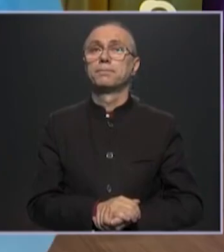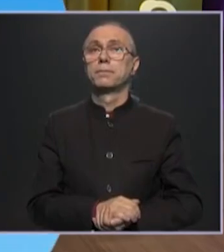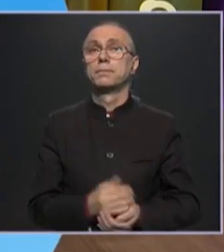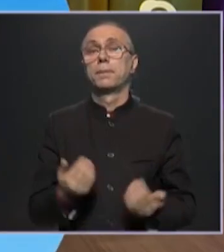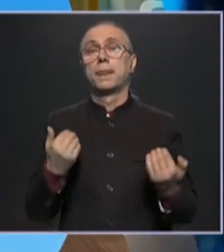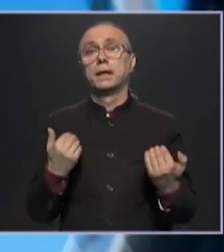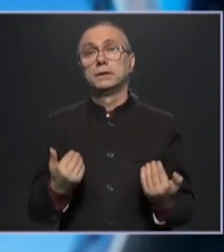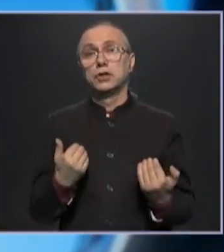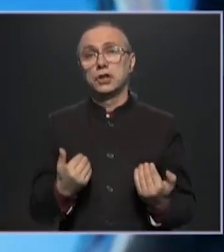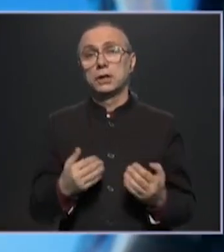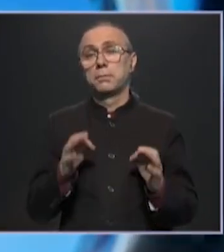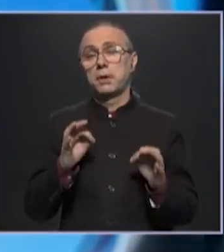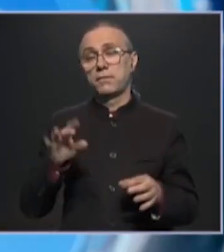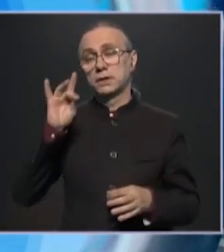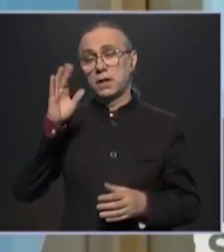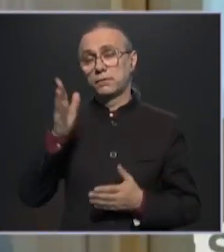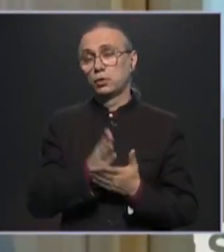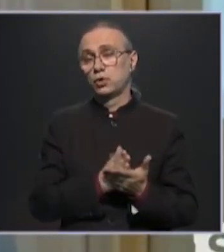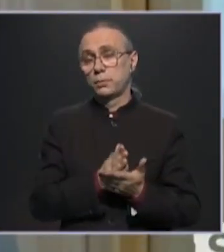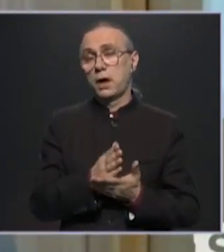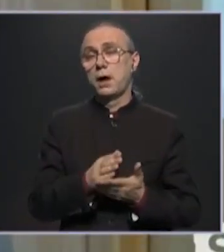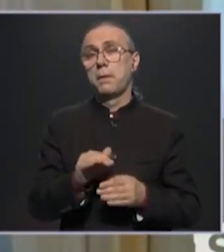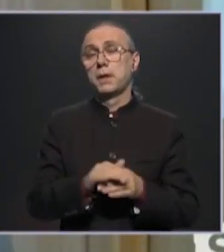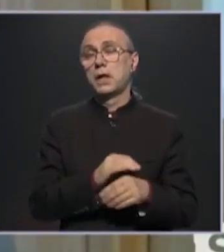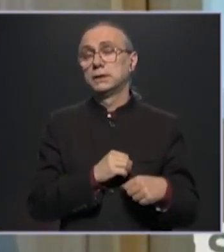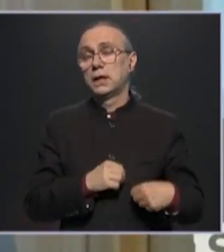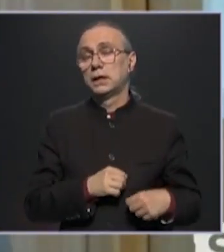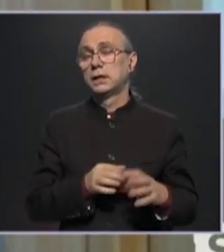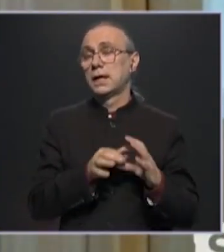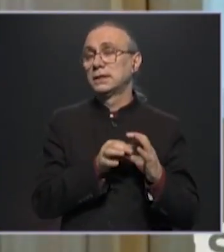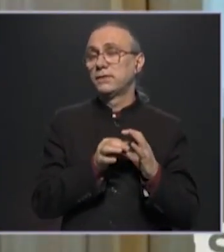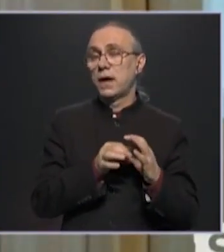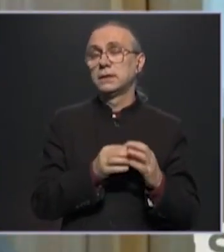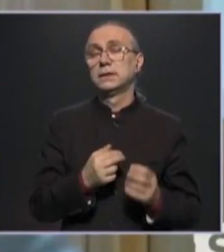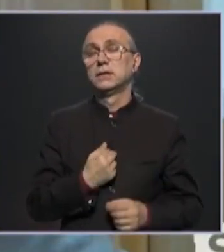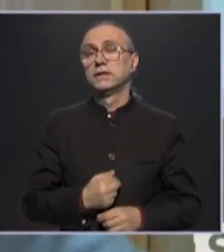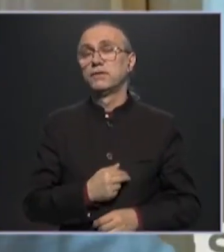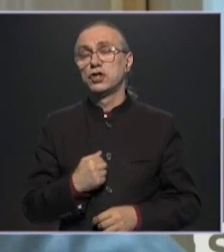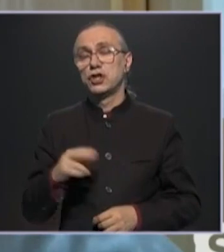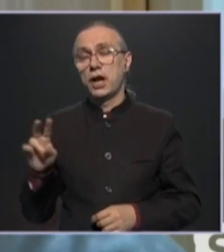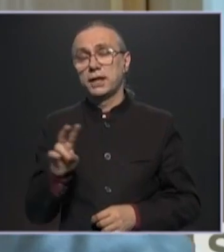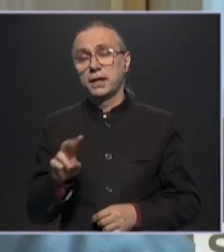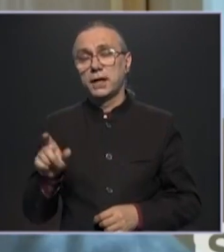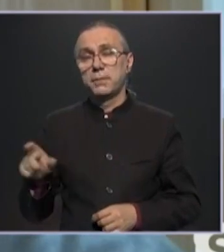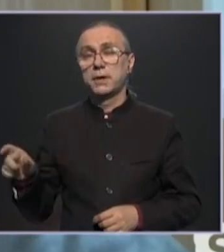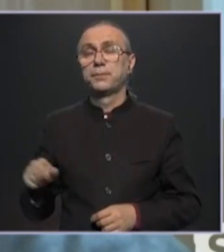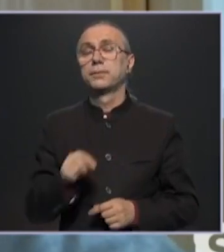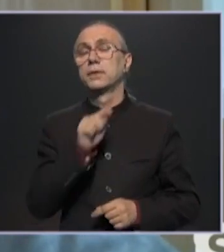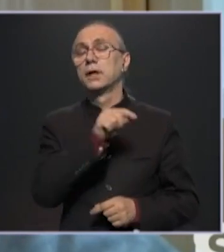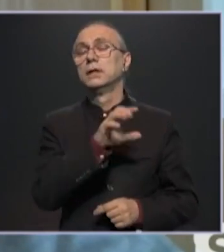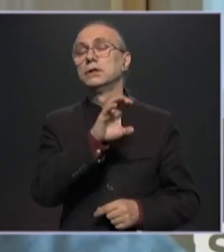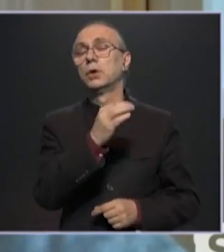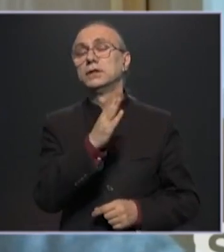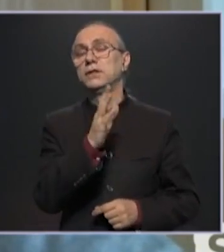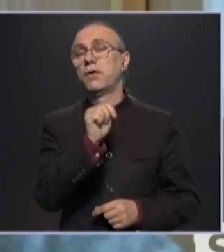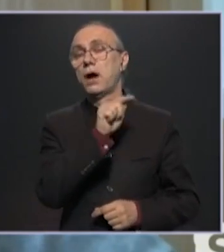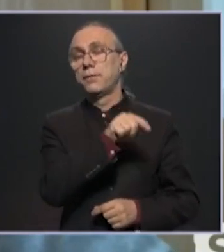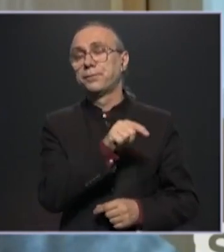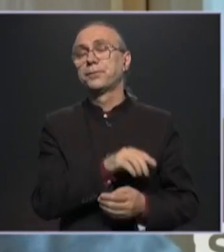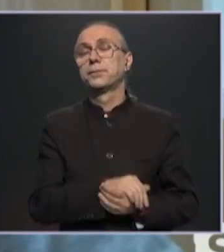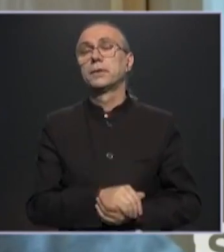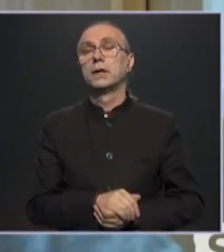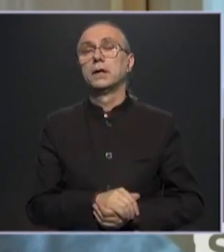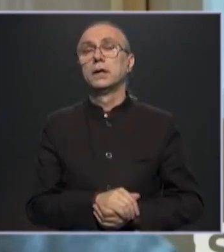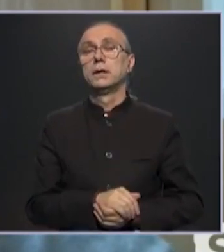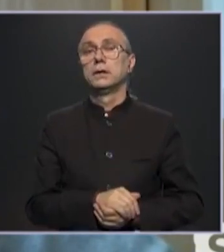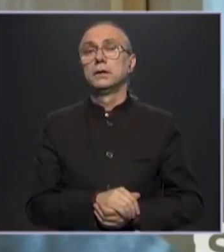Сейчас Православная служба милосердия на связи со священниками из СОСВы и из социального отдела Серовской